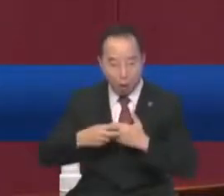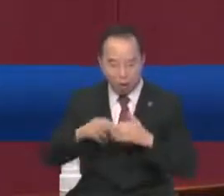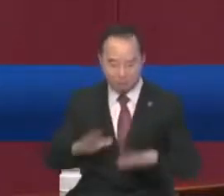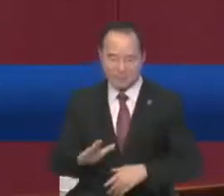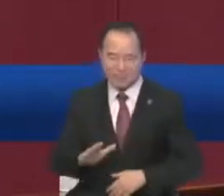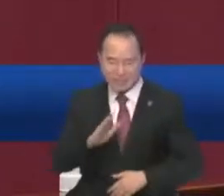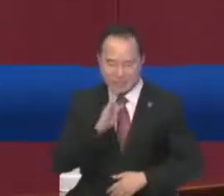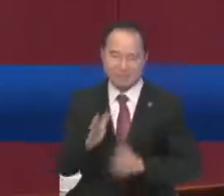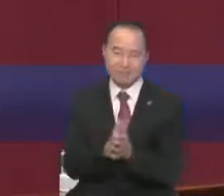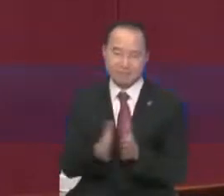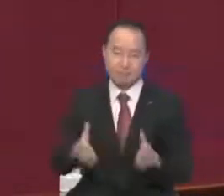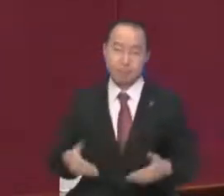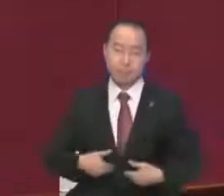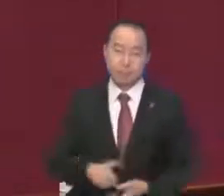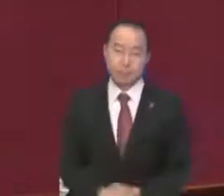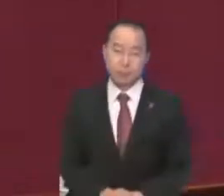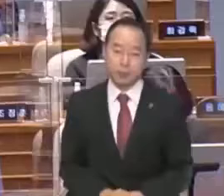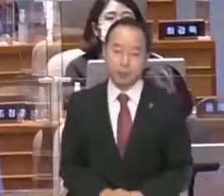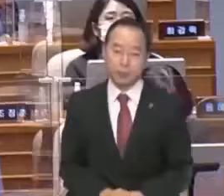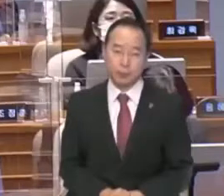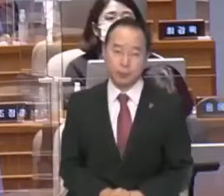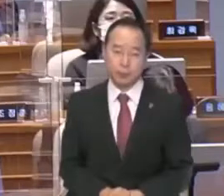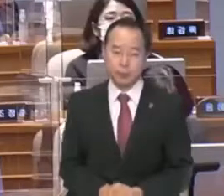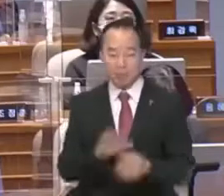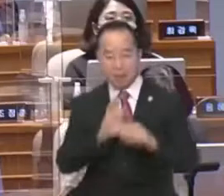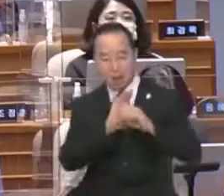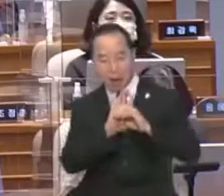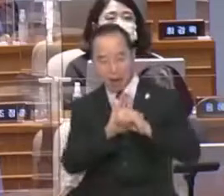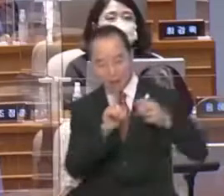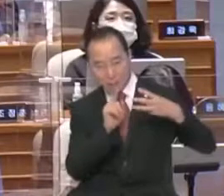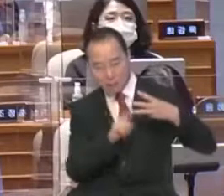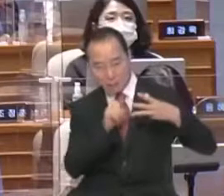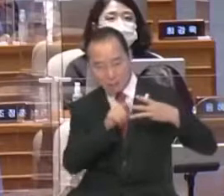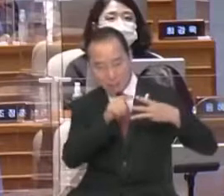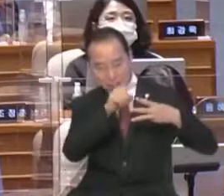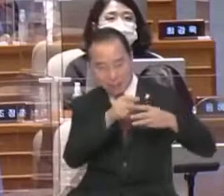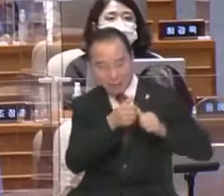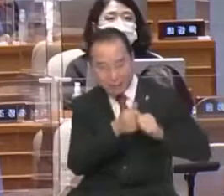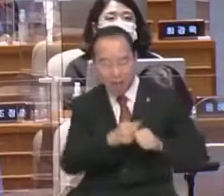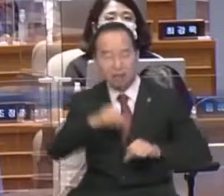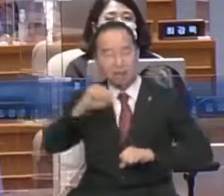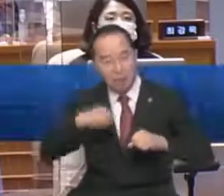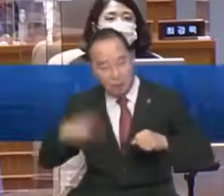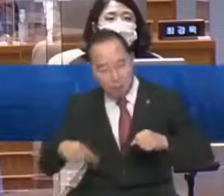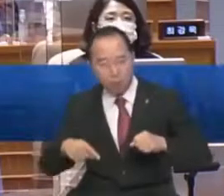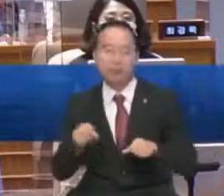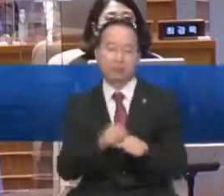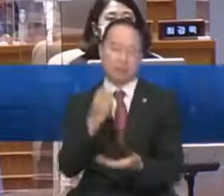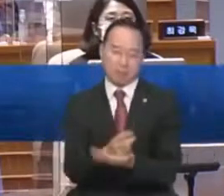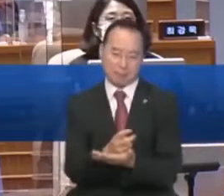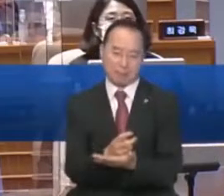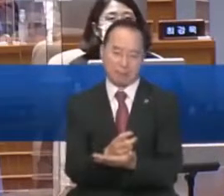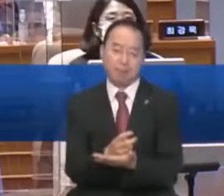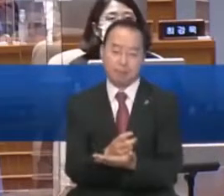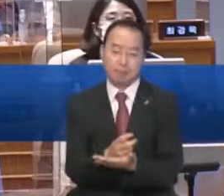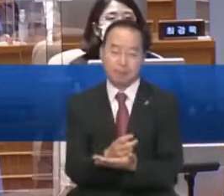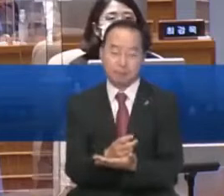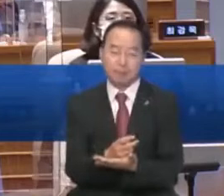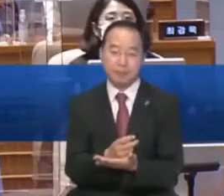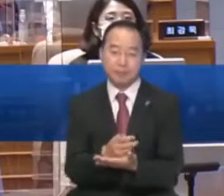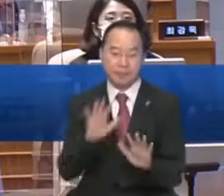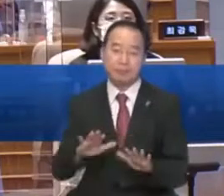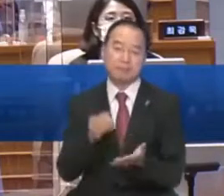정의당은 이상 방역단계에 따른 경제민생 매뉴얼을 담은 가칭 코로나 민생지원특별법을 발의할 것입니다.